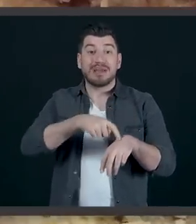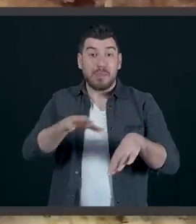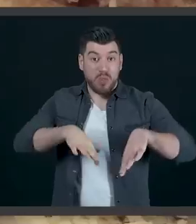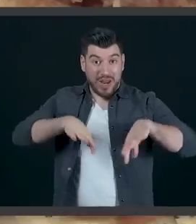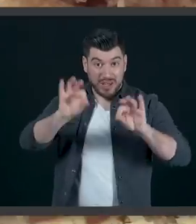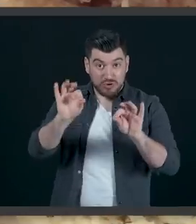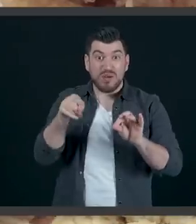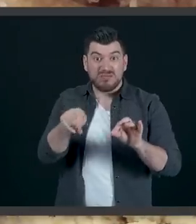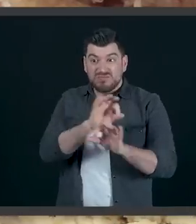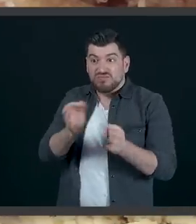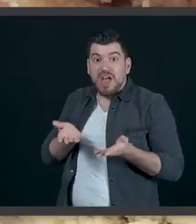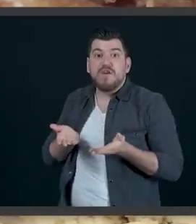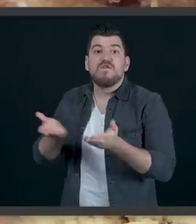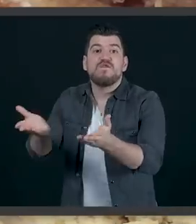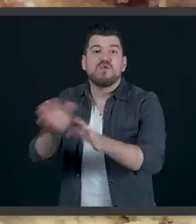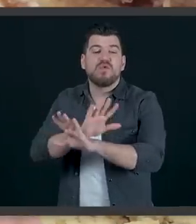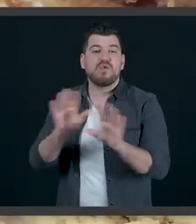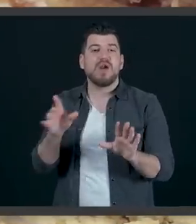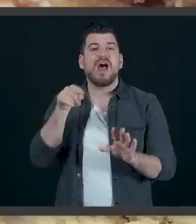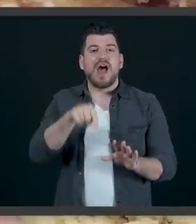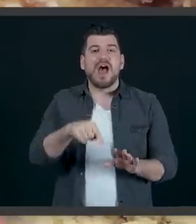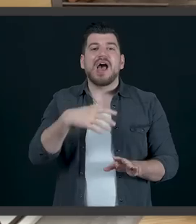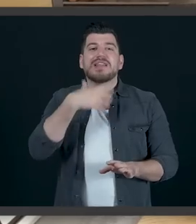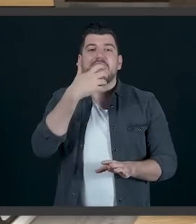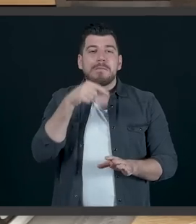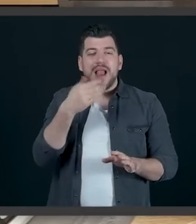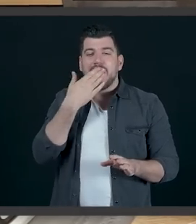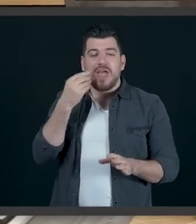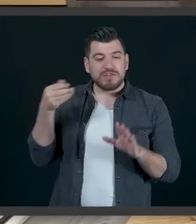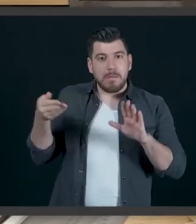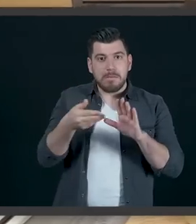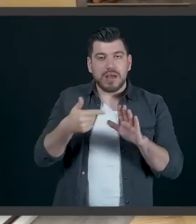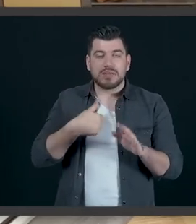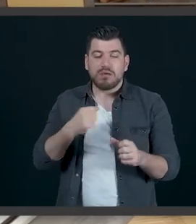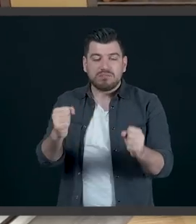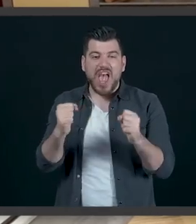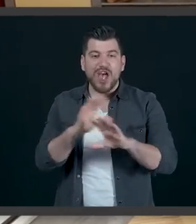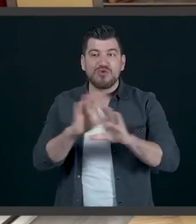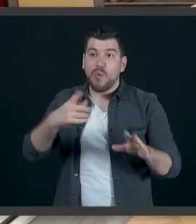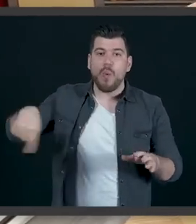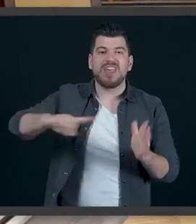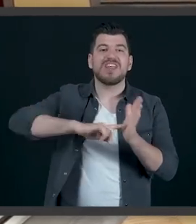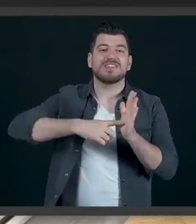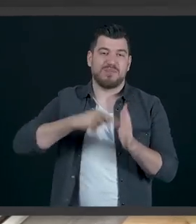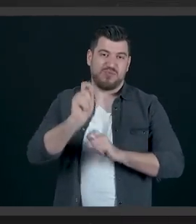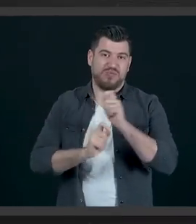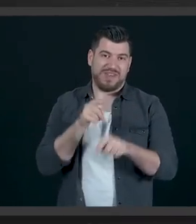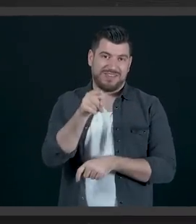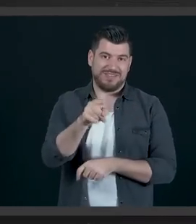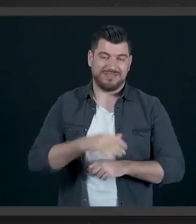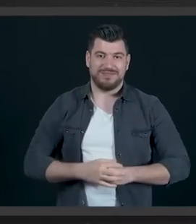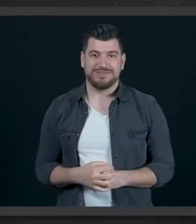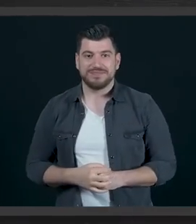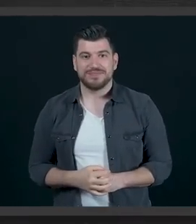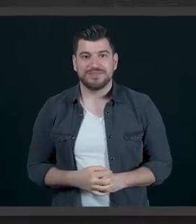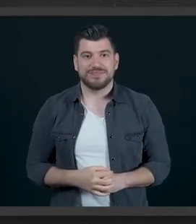που ξεκινήσουμε θα είναι μέσα στο φούρνο. Η γέμισή της στα μήλα είναι τόσο έντονη που πραγματικά θα ζηλέψουν όλοι. Πάμε να ξεκινήσουμε. Πάμε.